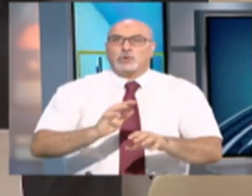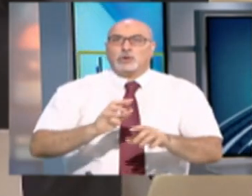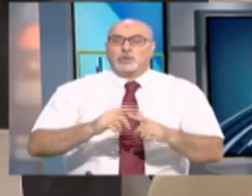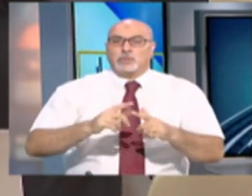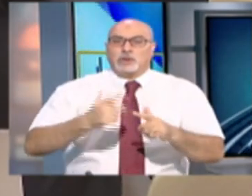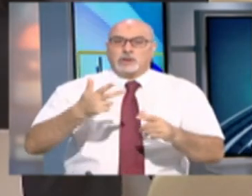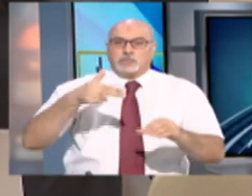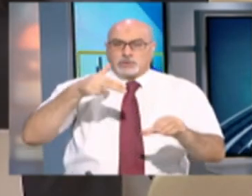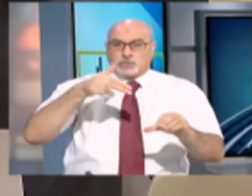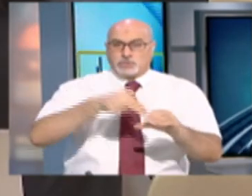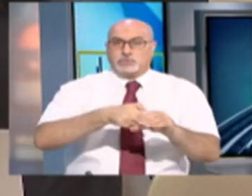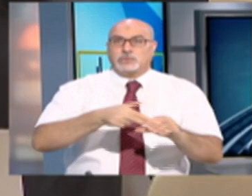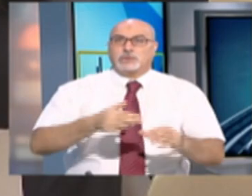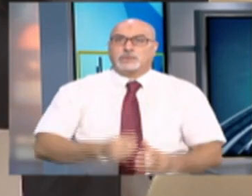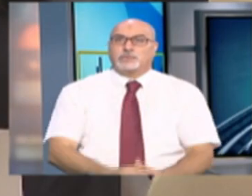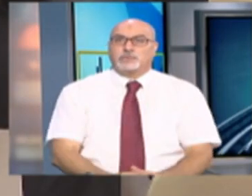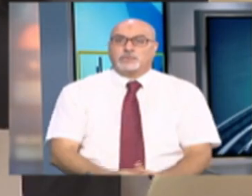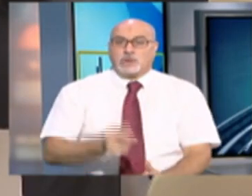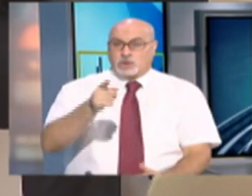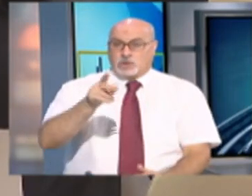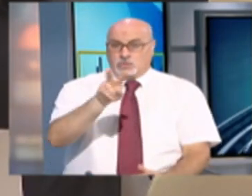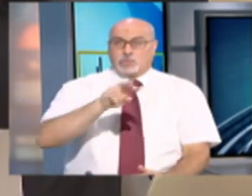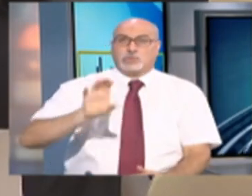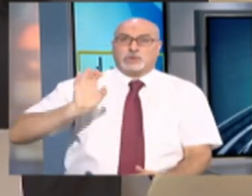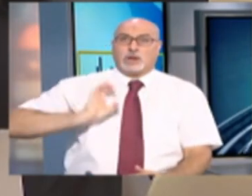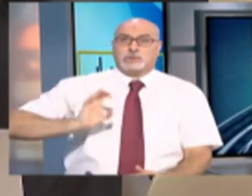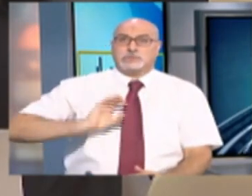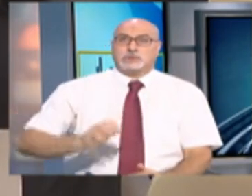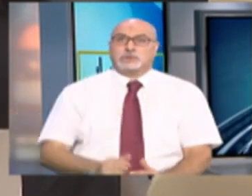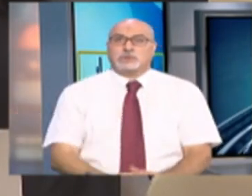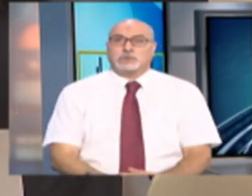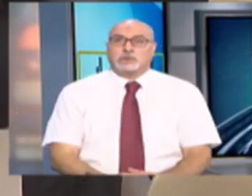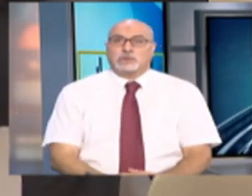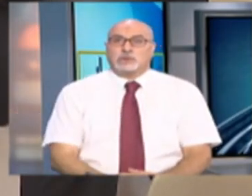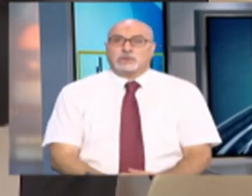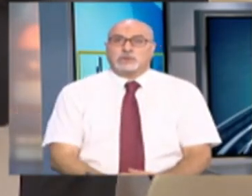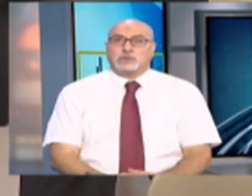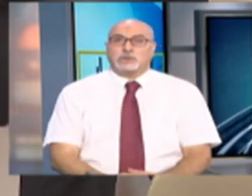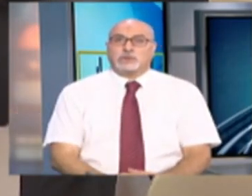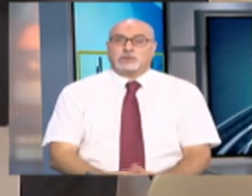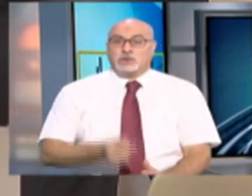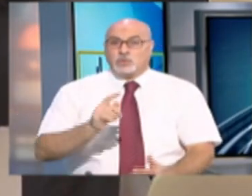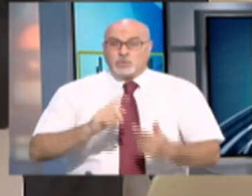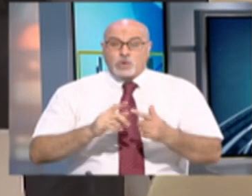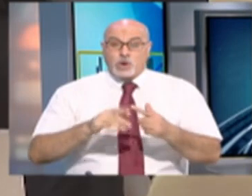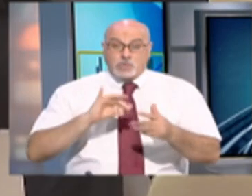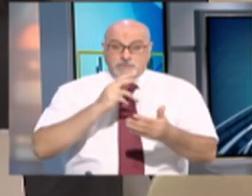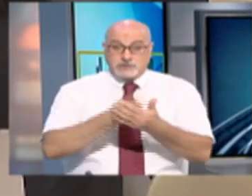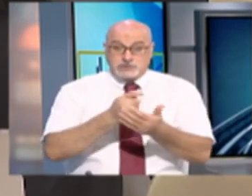للبنزين حاولوا تدرسوها بدقة باش ما تضيعوش أي استثمار